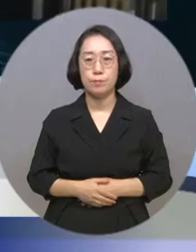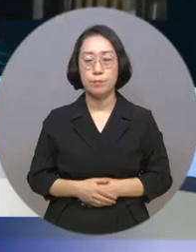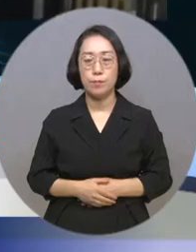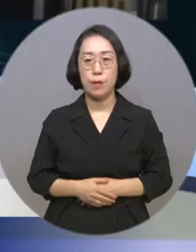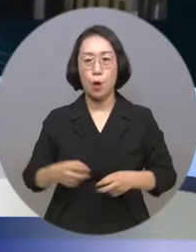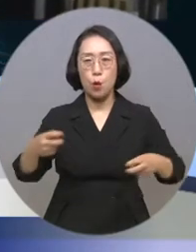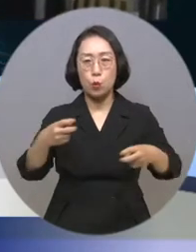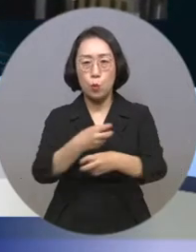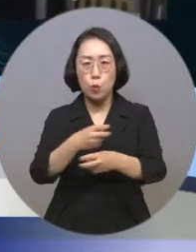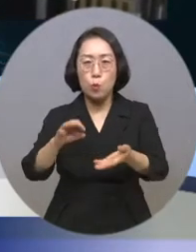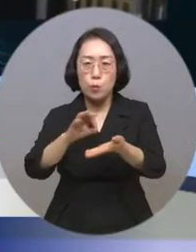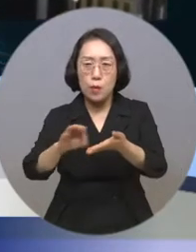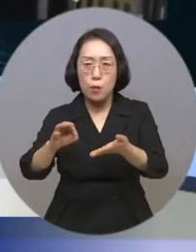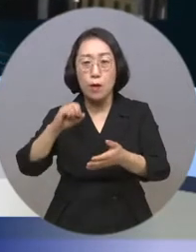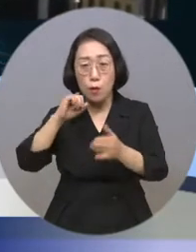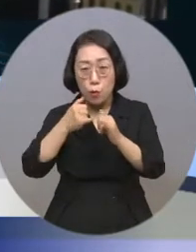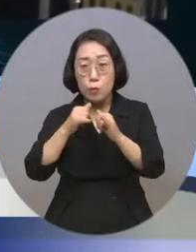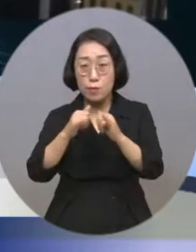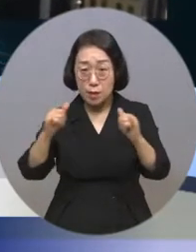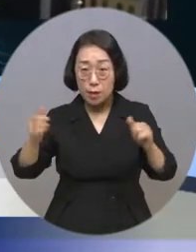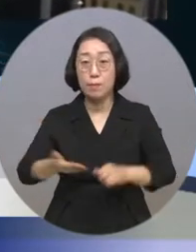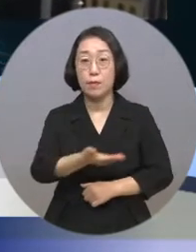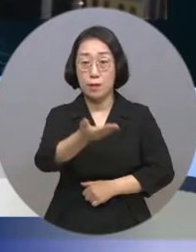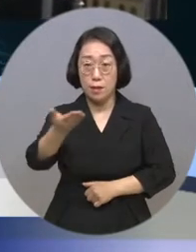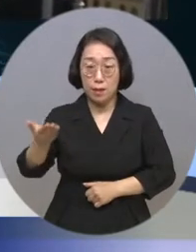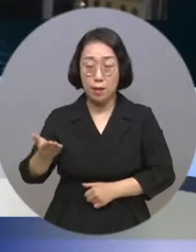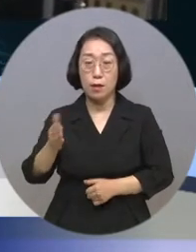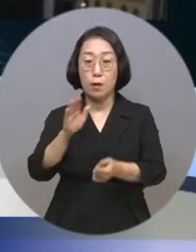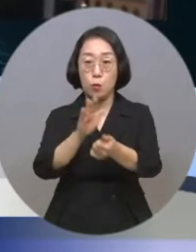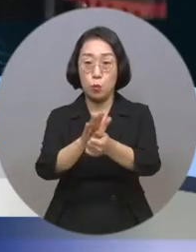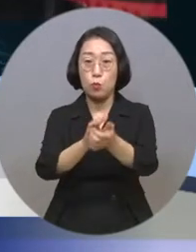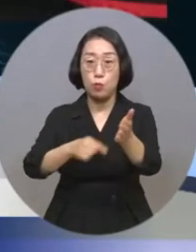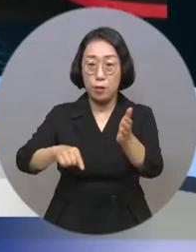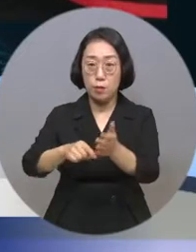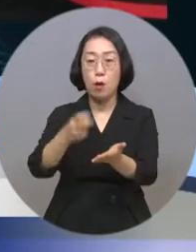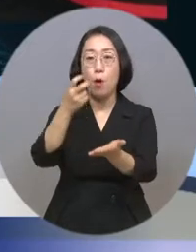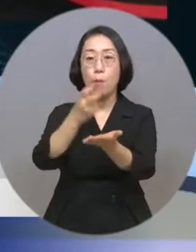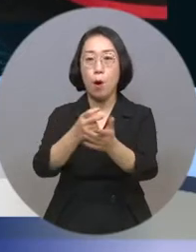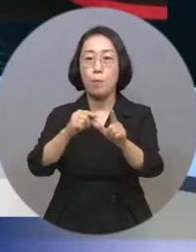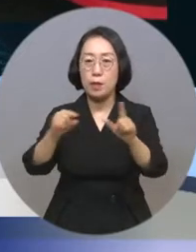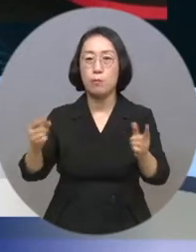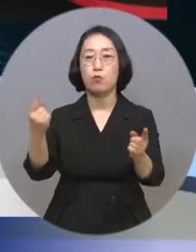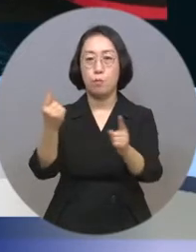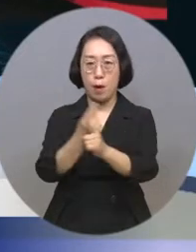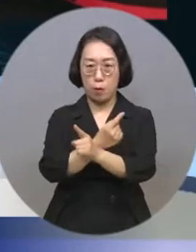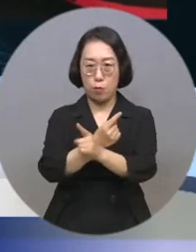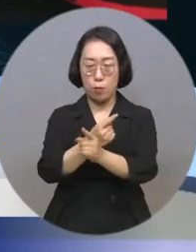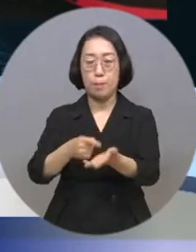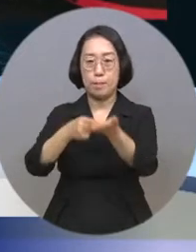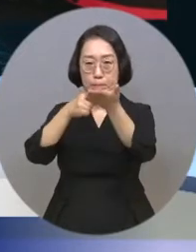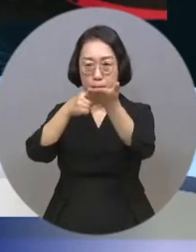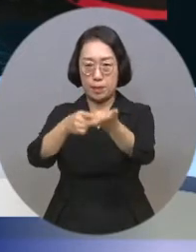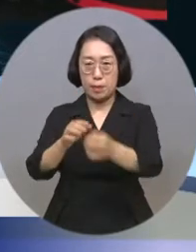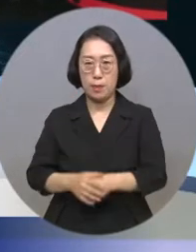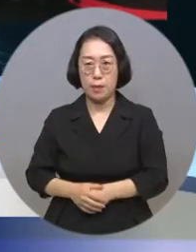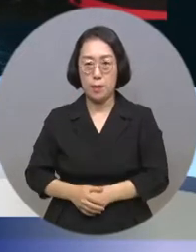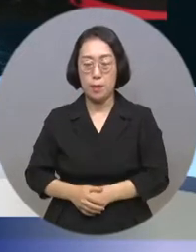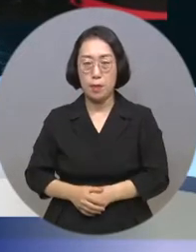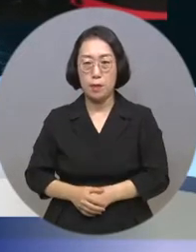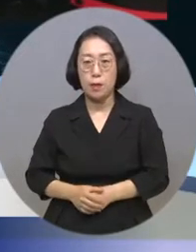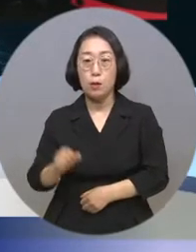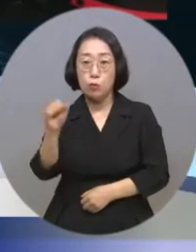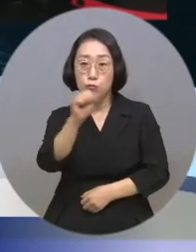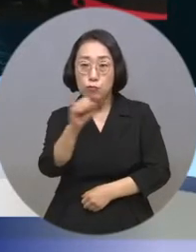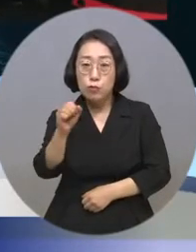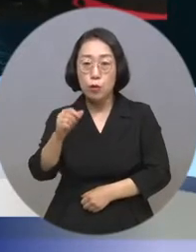교통약자 의 대한 정당한 편의를 제공하기 위한 교통 약자 법 개정안이 추진됩니다 대중교통 종사자를 대상으로